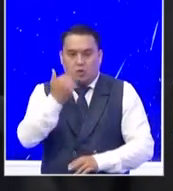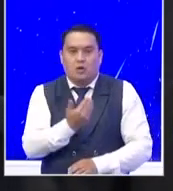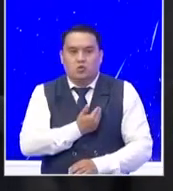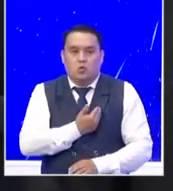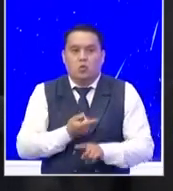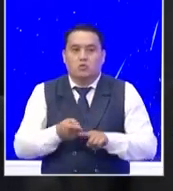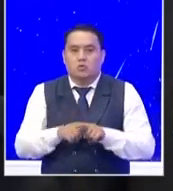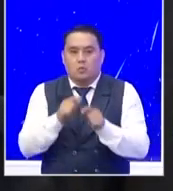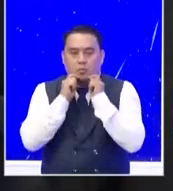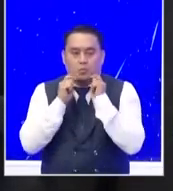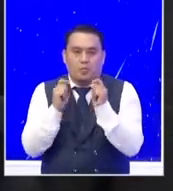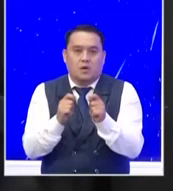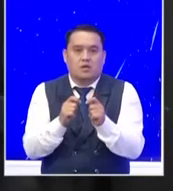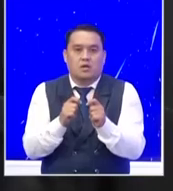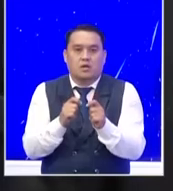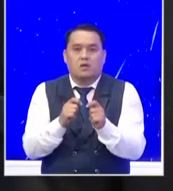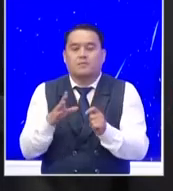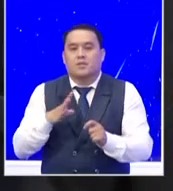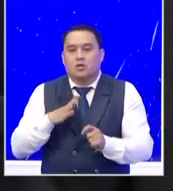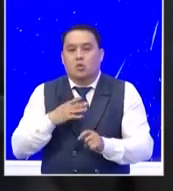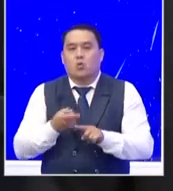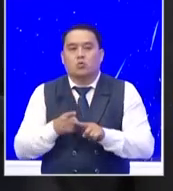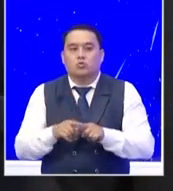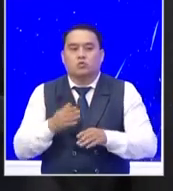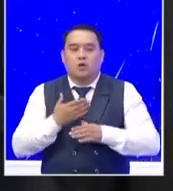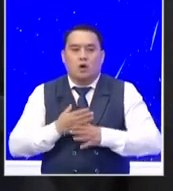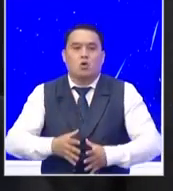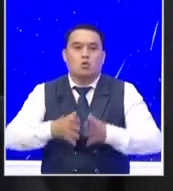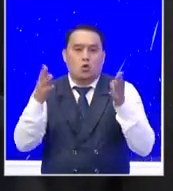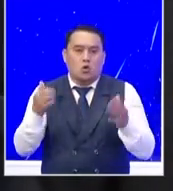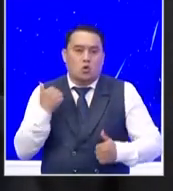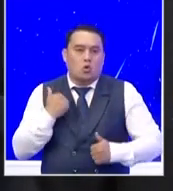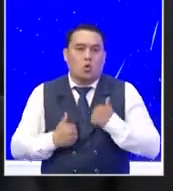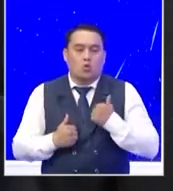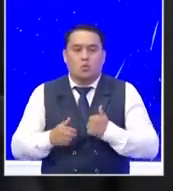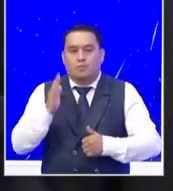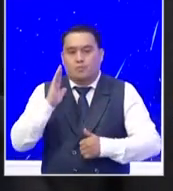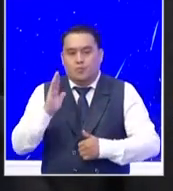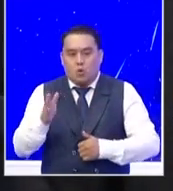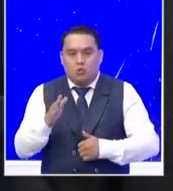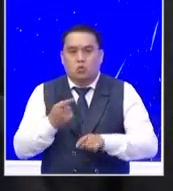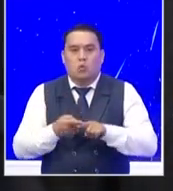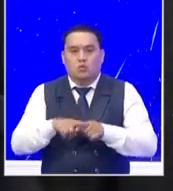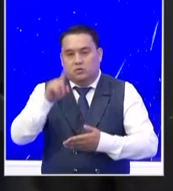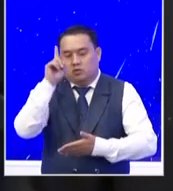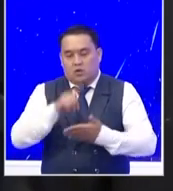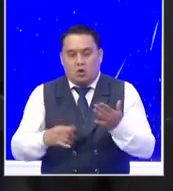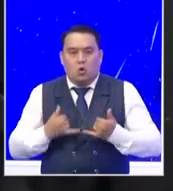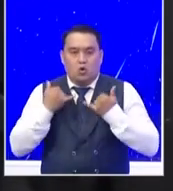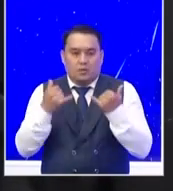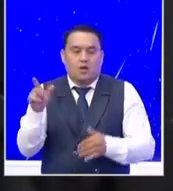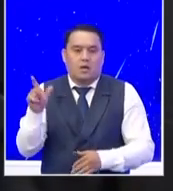Мен осындай марапатқа лайықты деп санағанына. Мен үшін бұл үлкен мәртебе. Алдағы уақытта да осы сенімге, құрметке